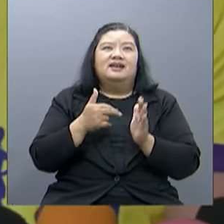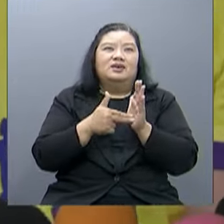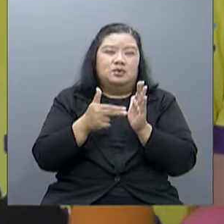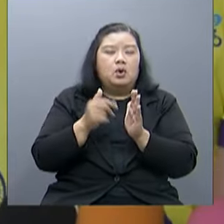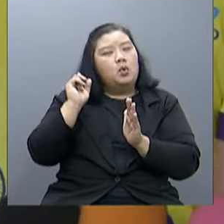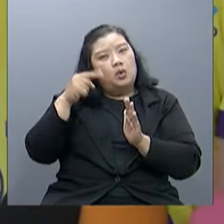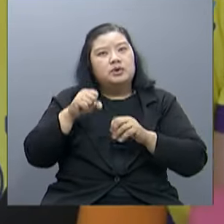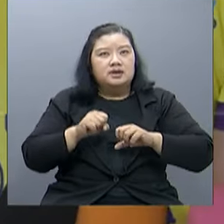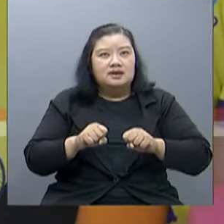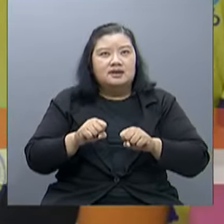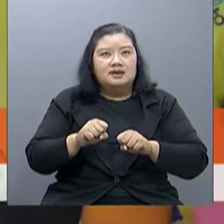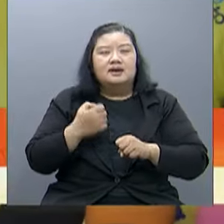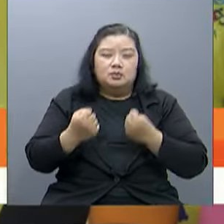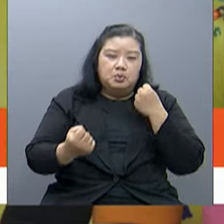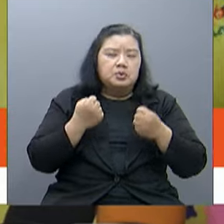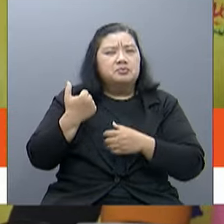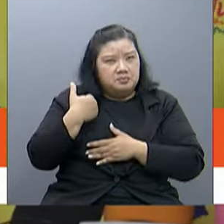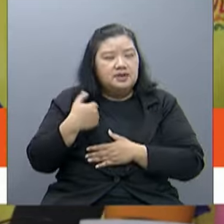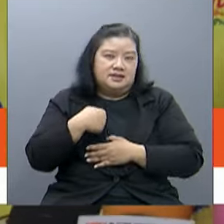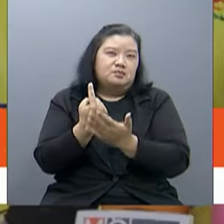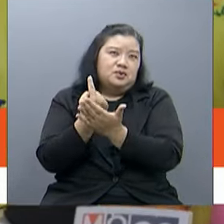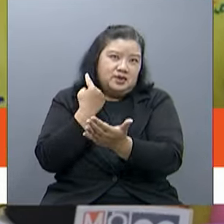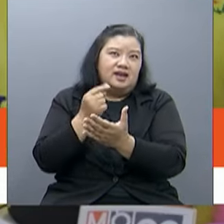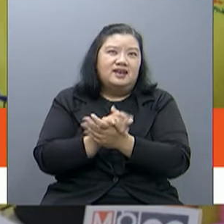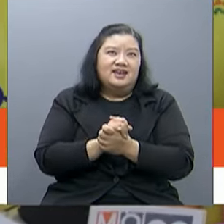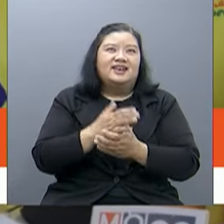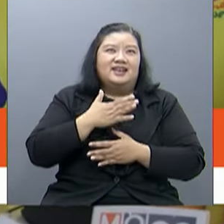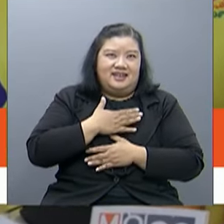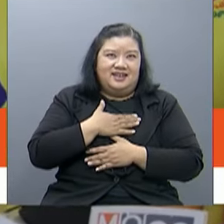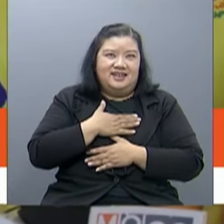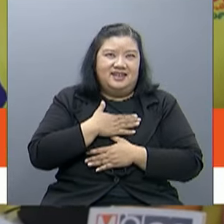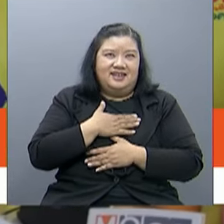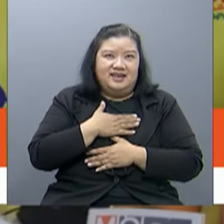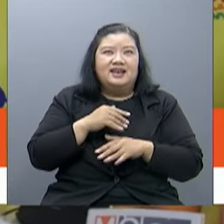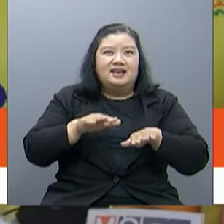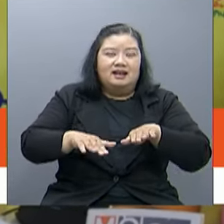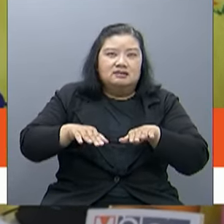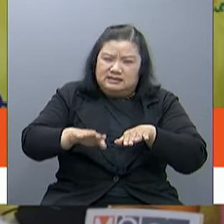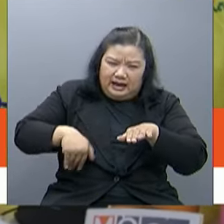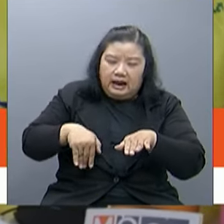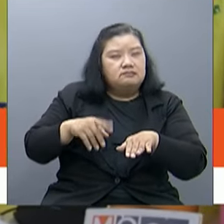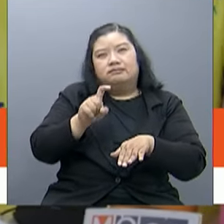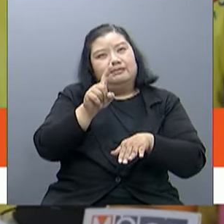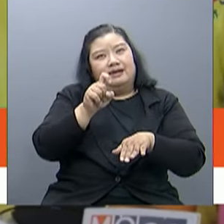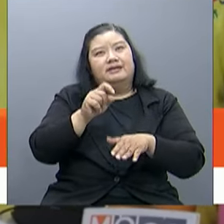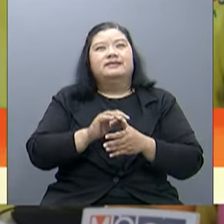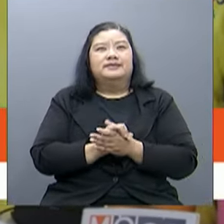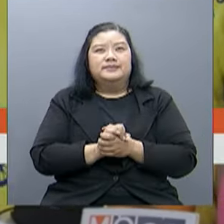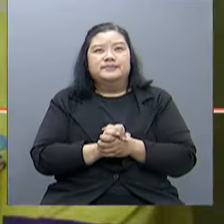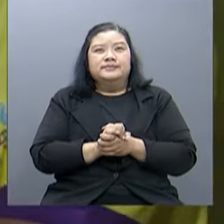แล้วช่วงพวกนี้สาวๆมาออกกำลังกายกันเยอะซึ่งมายก้าวกับปั่นอาจจะได้แต่ไถอาจจะไม่ได้ค่ะ